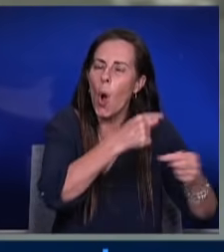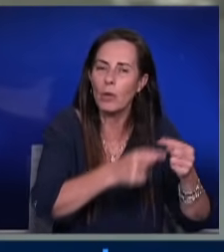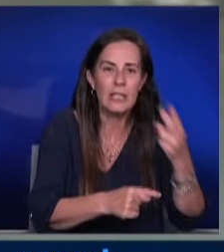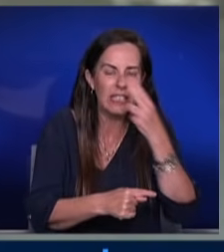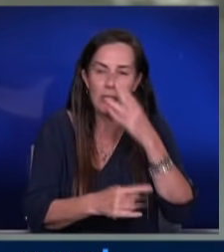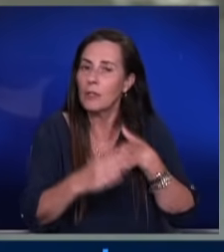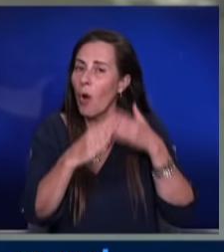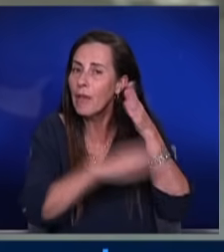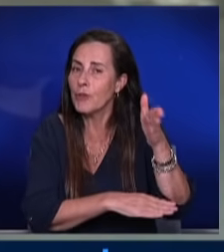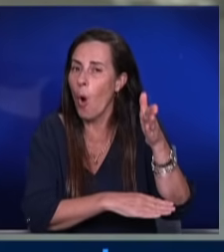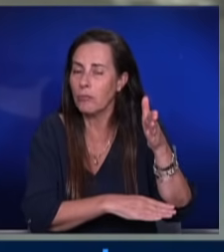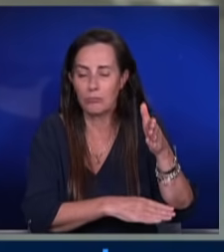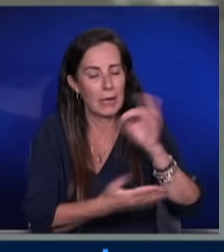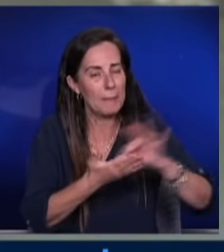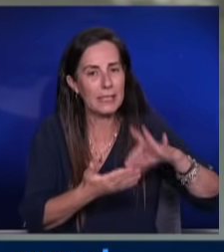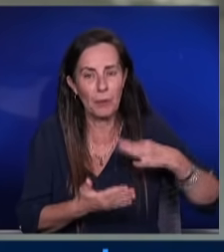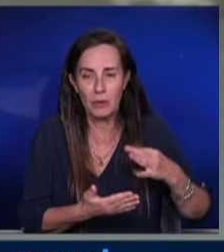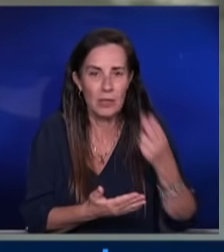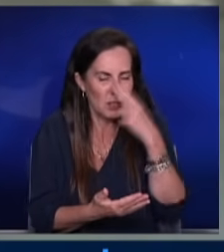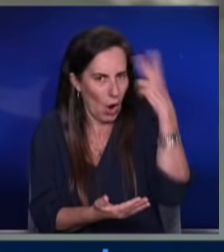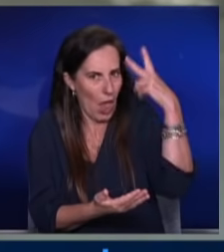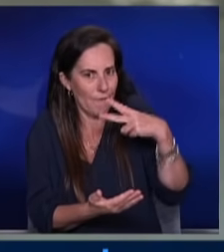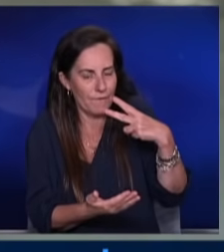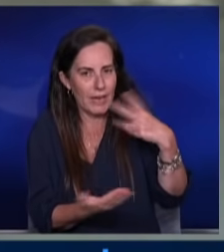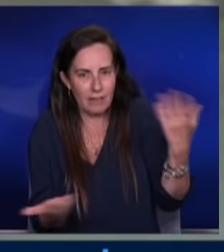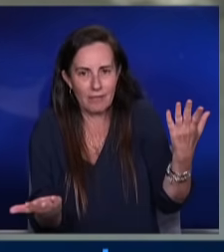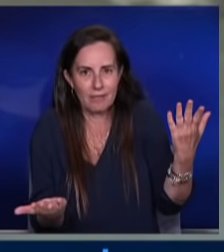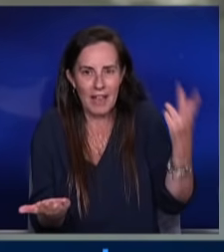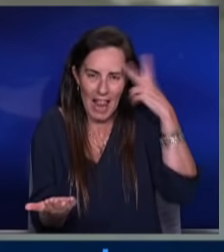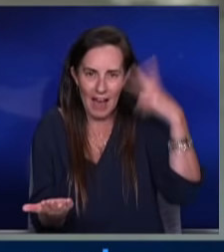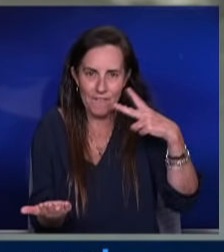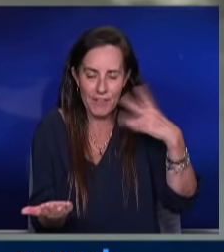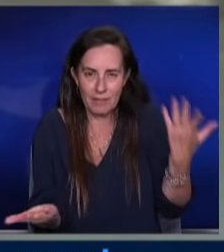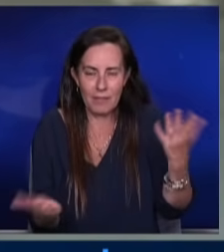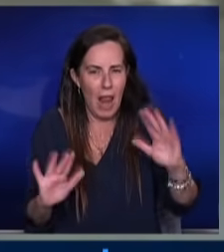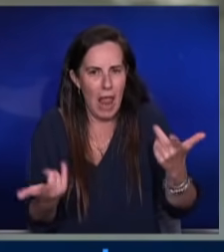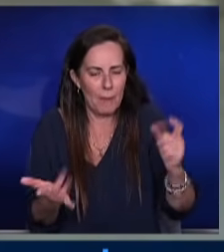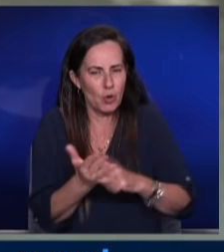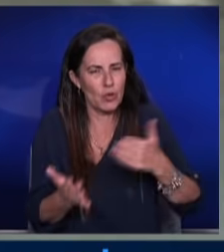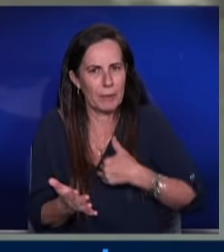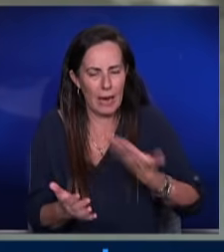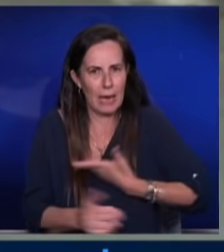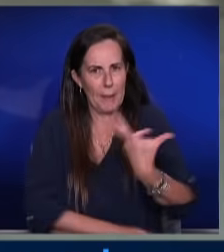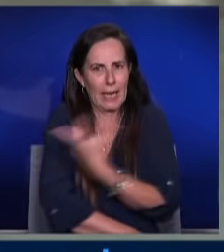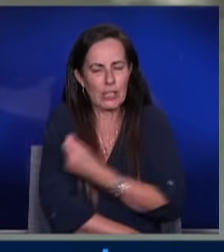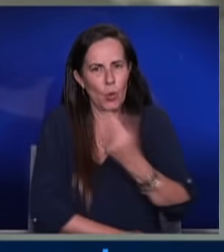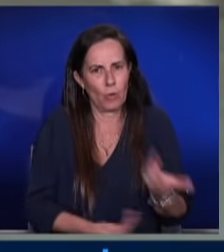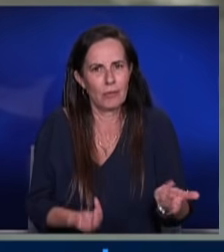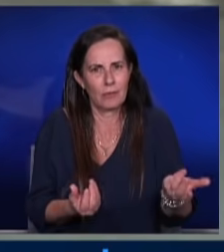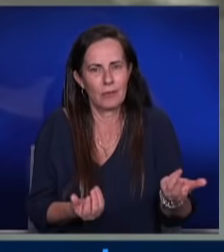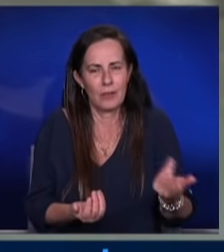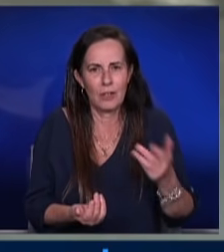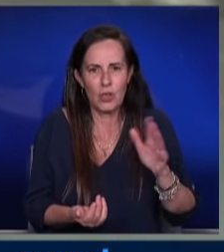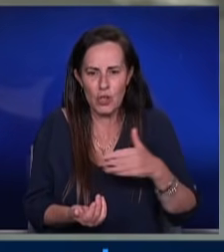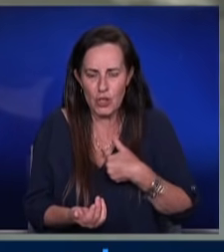לפנות לגורמים במשרד הבריאות ולנסות להבין את הרקע הרפואי, למה דורשים ממני לקבל חיסון נוסף